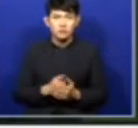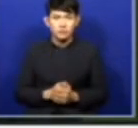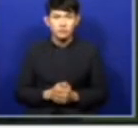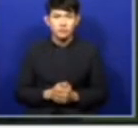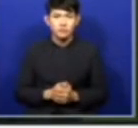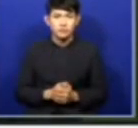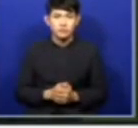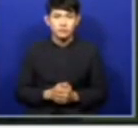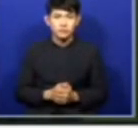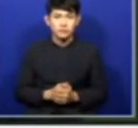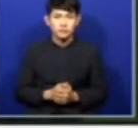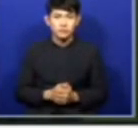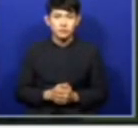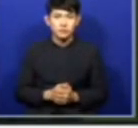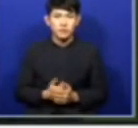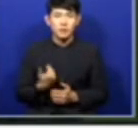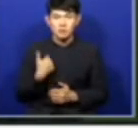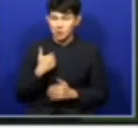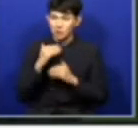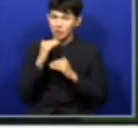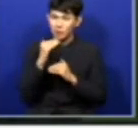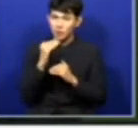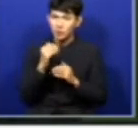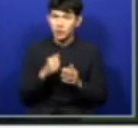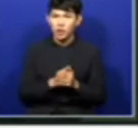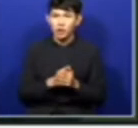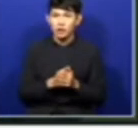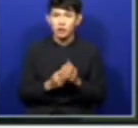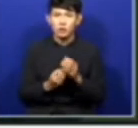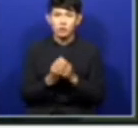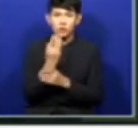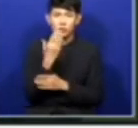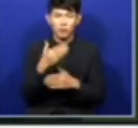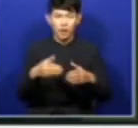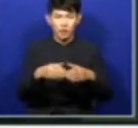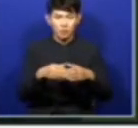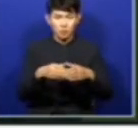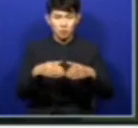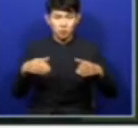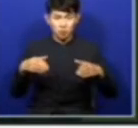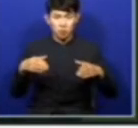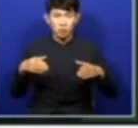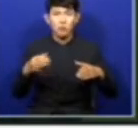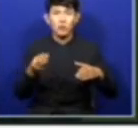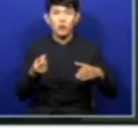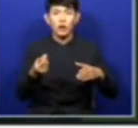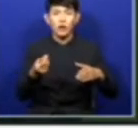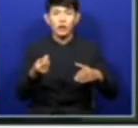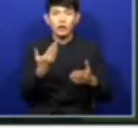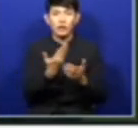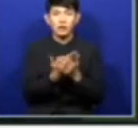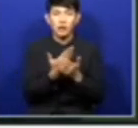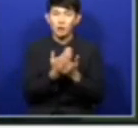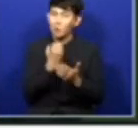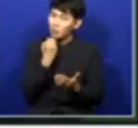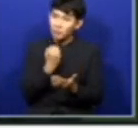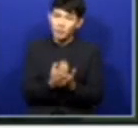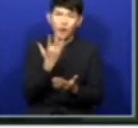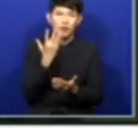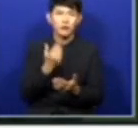มีการกำหนดขนาดเส้นรอบวงของต้นไม้ไว้ในราคาที่ค่อนข้างสูง